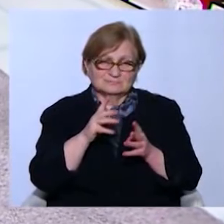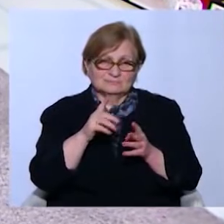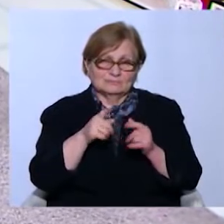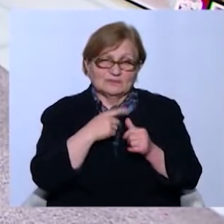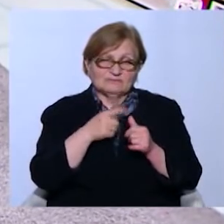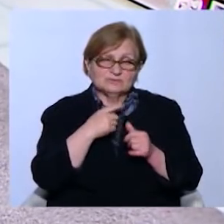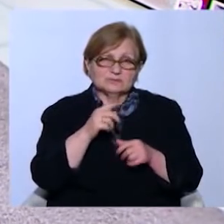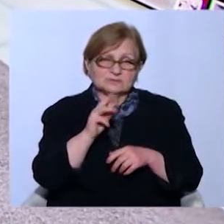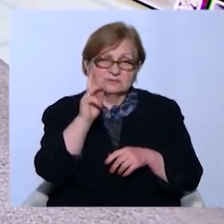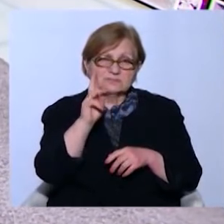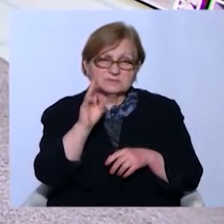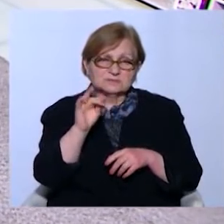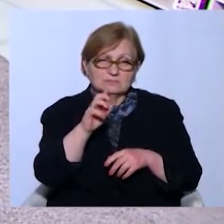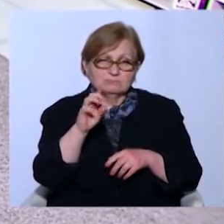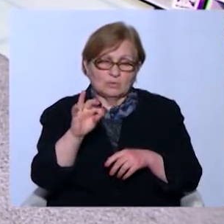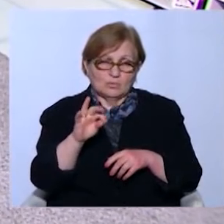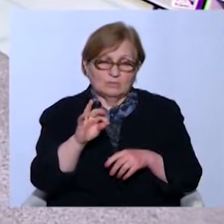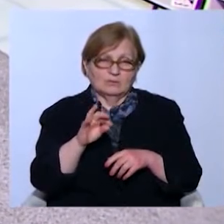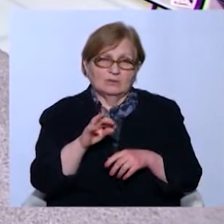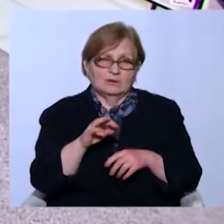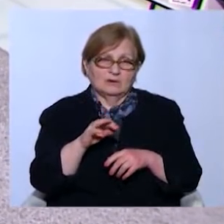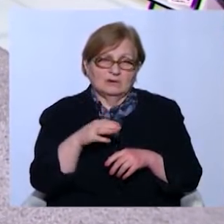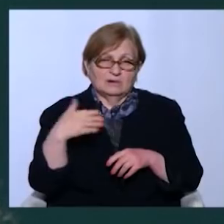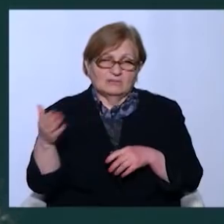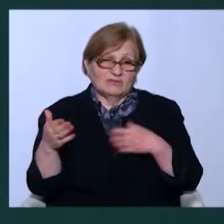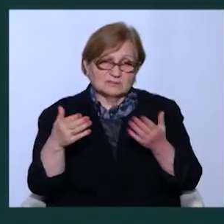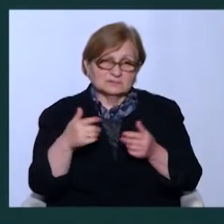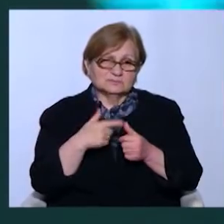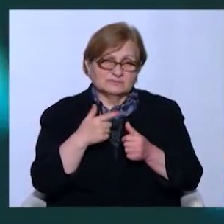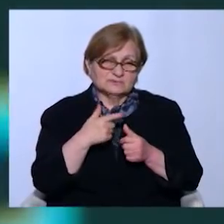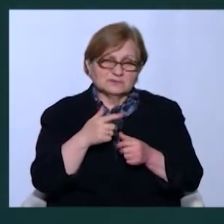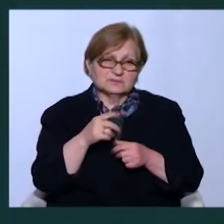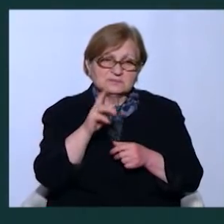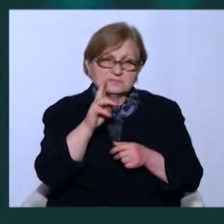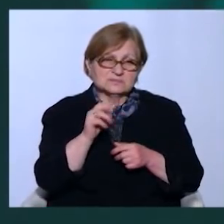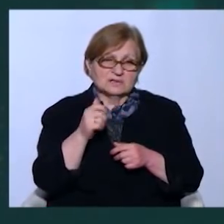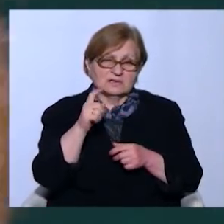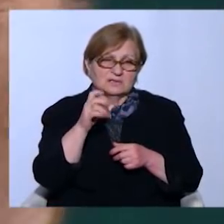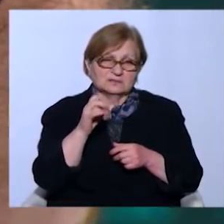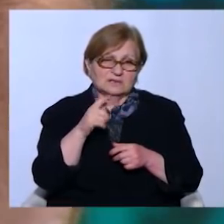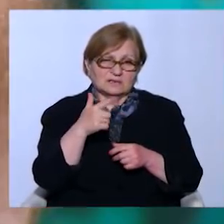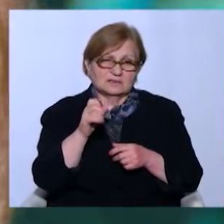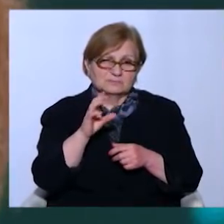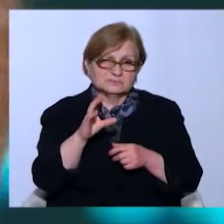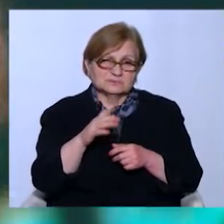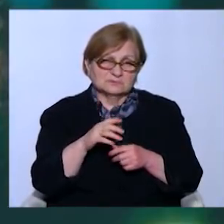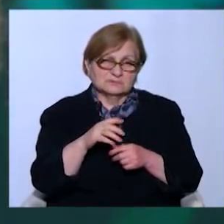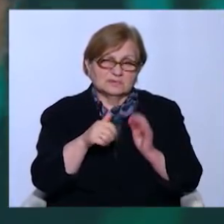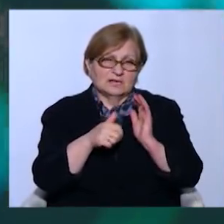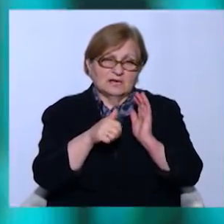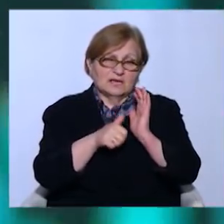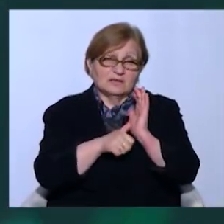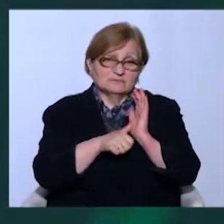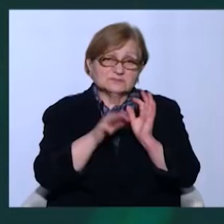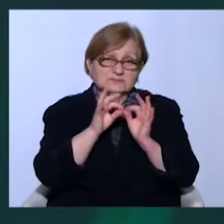წიბოებს ვეძახით. ხოლო გვერდებს წახნაგებს. ჩვენ სამკუთხა პირამიდას აქვს 6